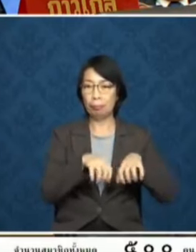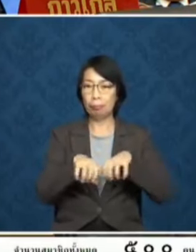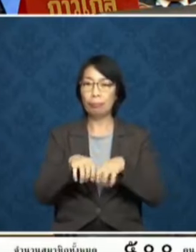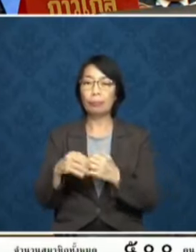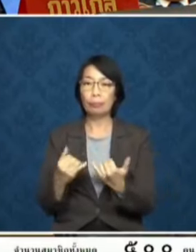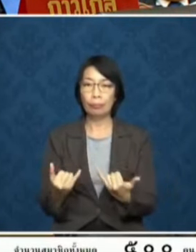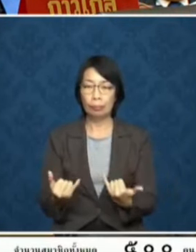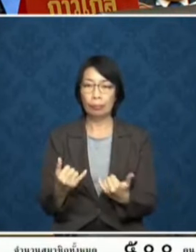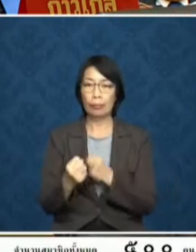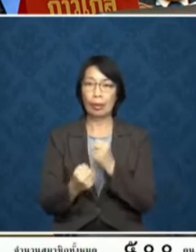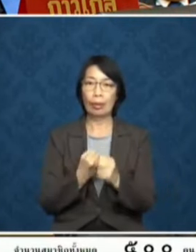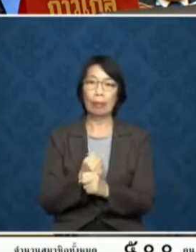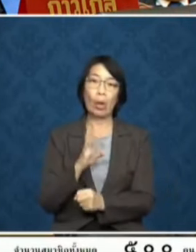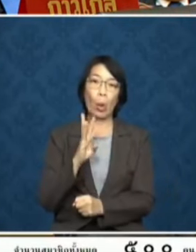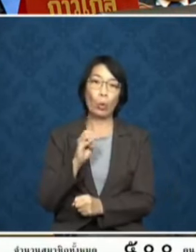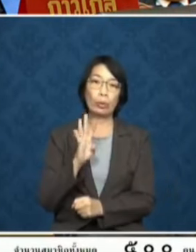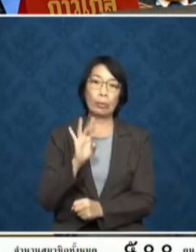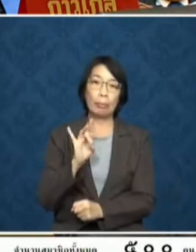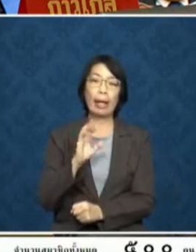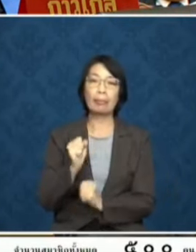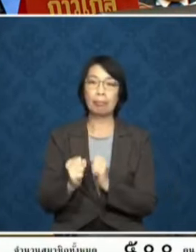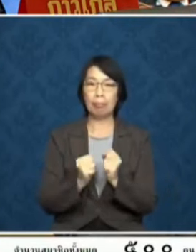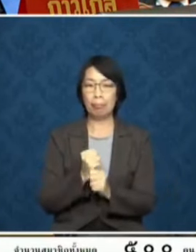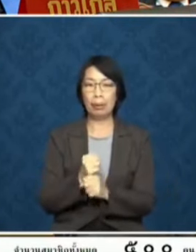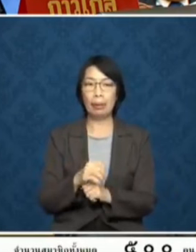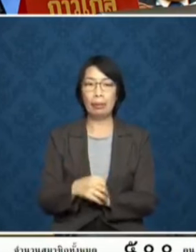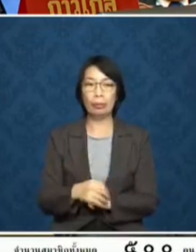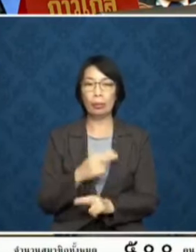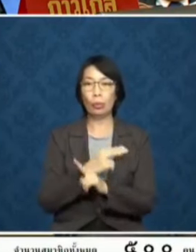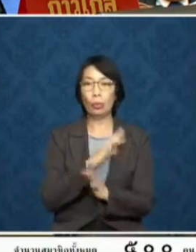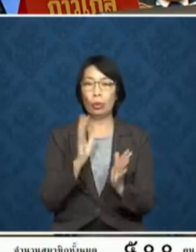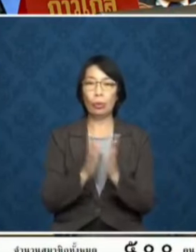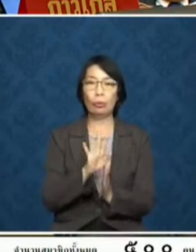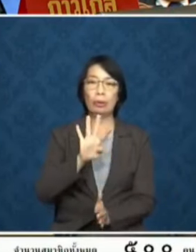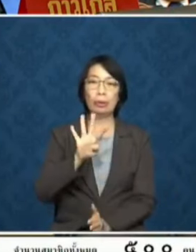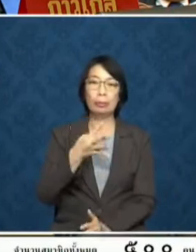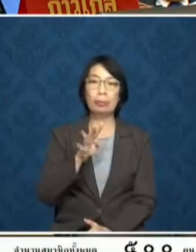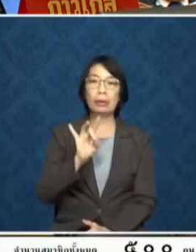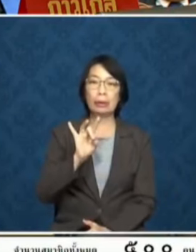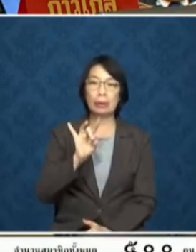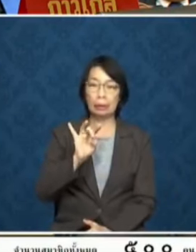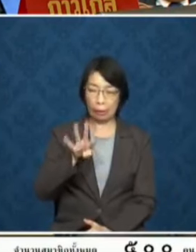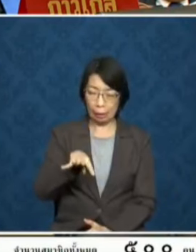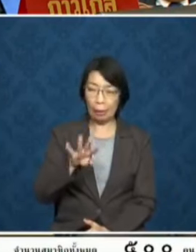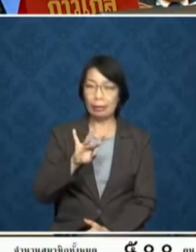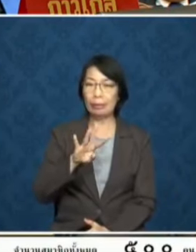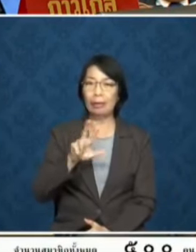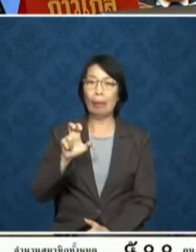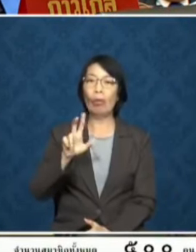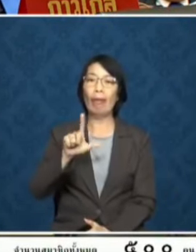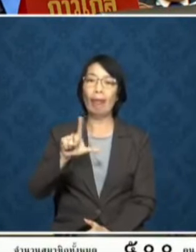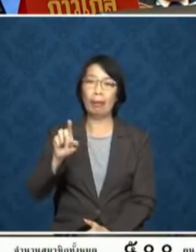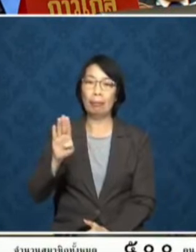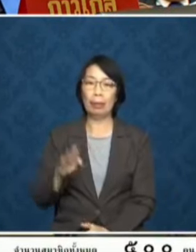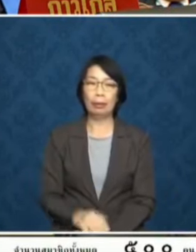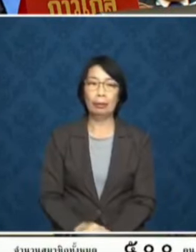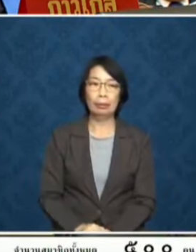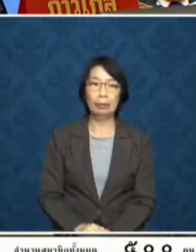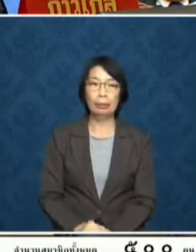นี้68ปีคิดเป็นมูลค่า 44,300 ล้านบาท